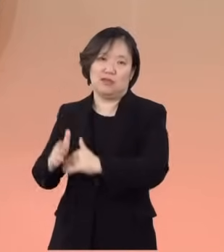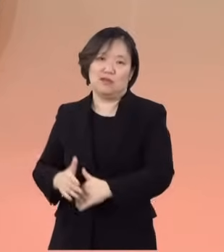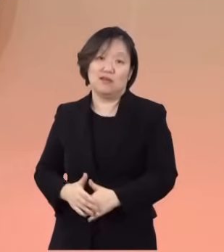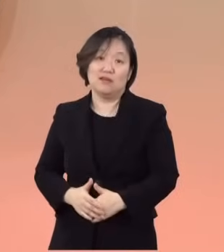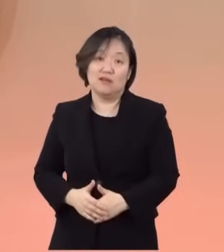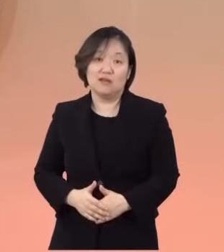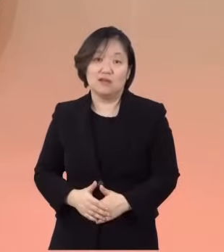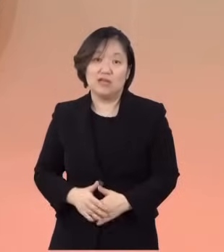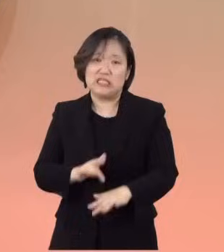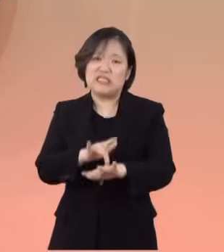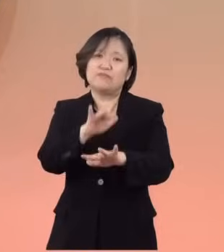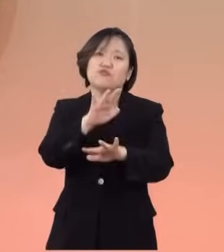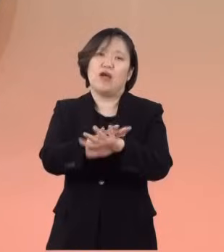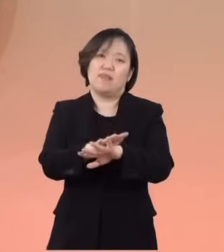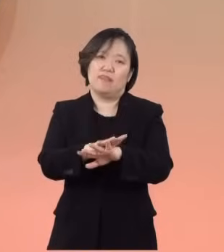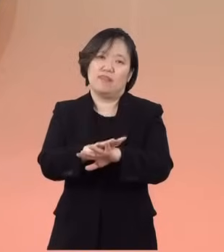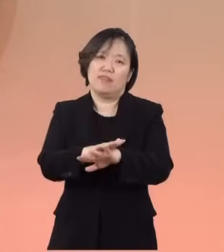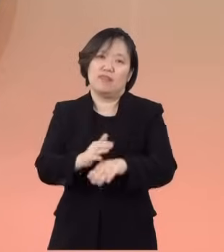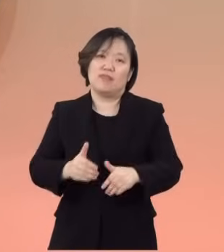꼭 들리시기